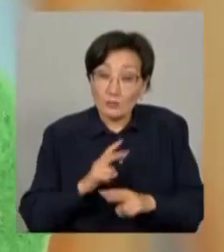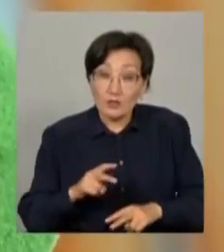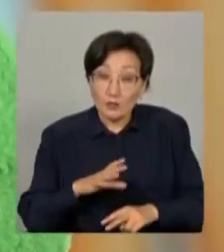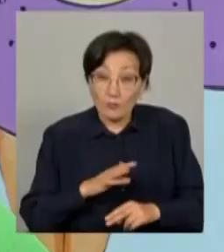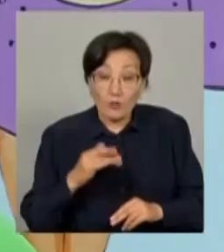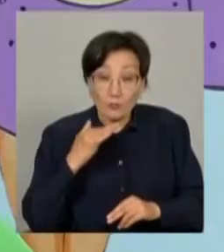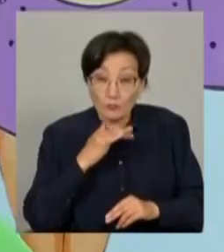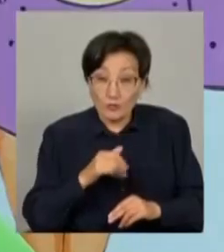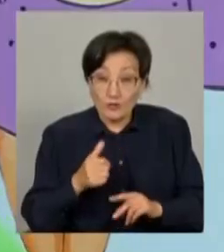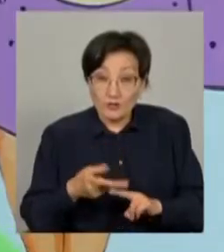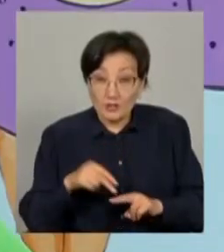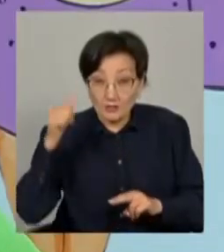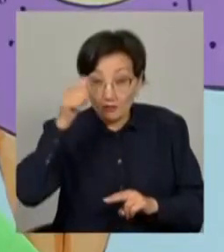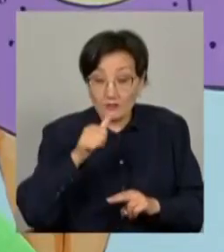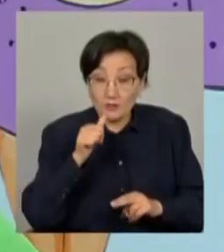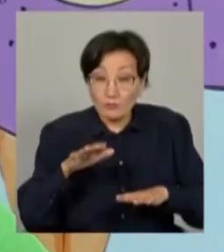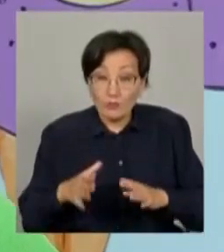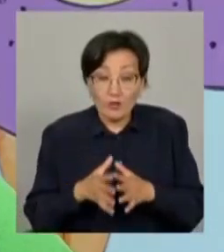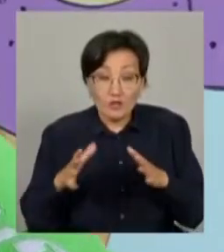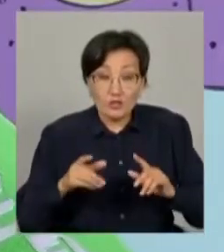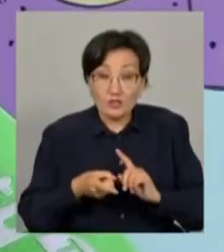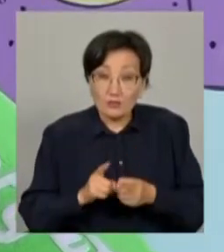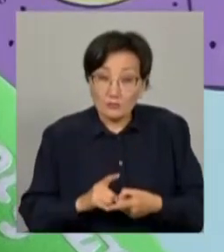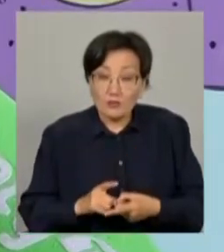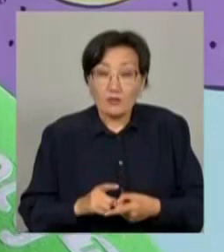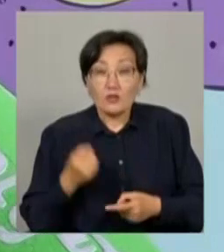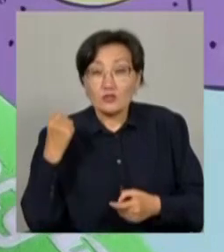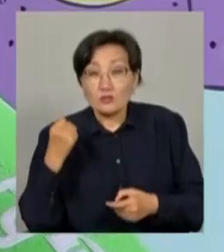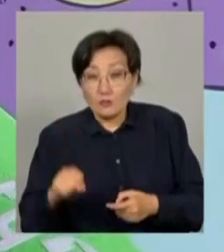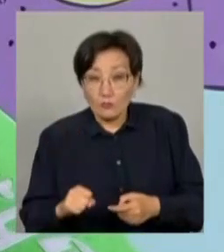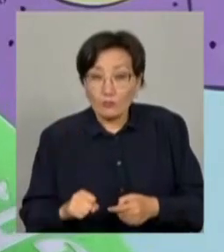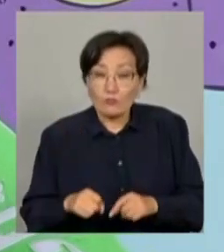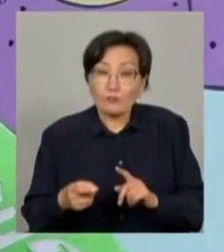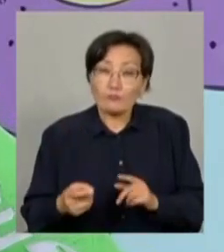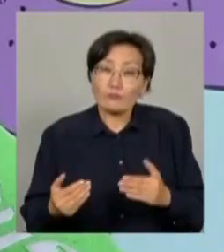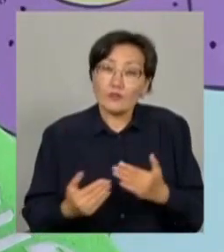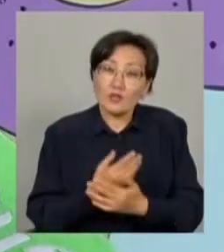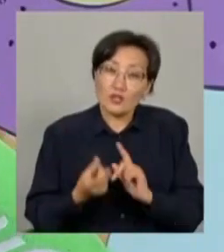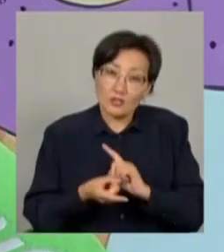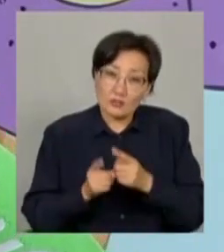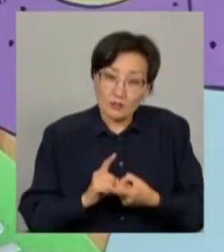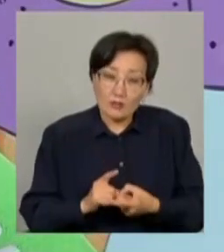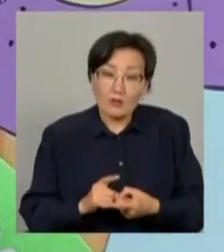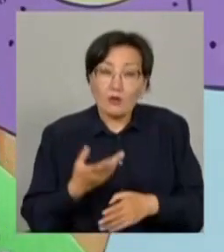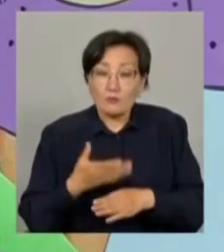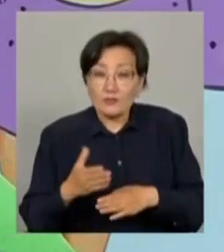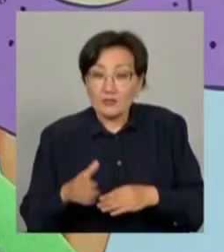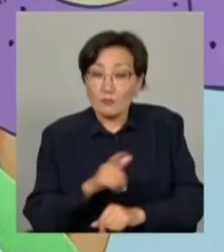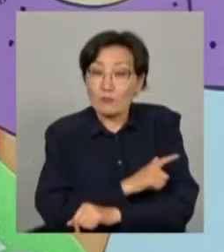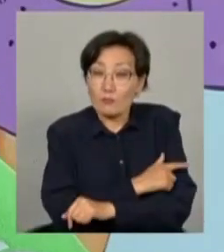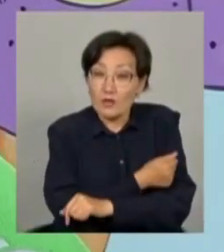за это время произошло, большие изменения, достижения, реорганизации. Со временем, в общем-то, больница